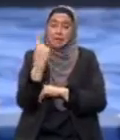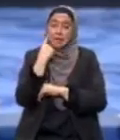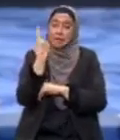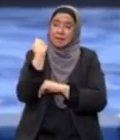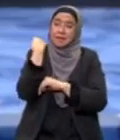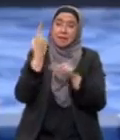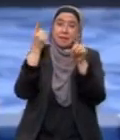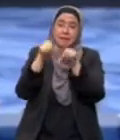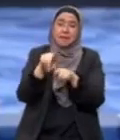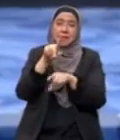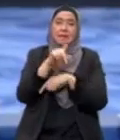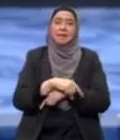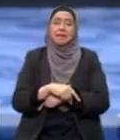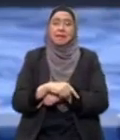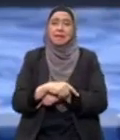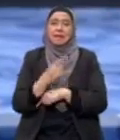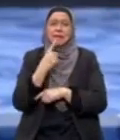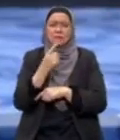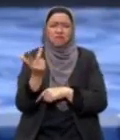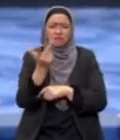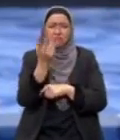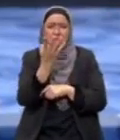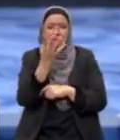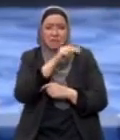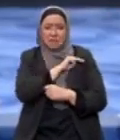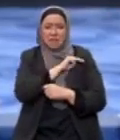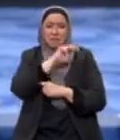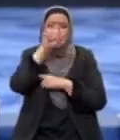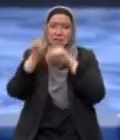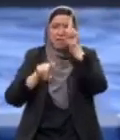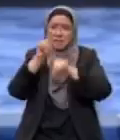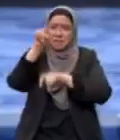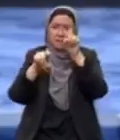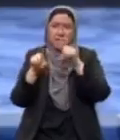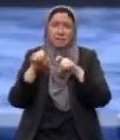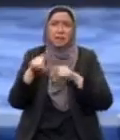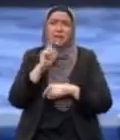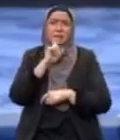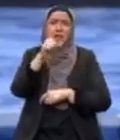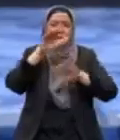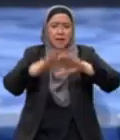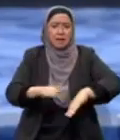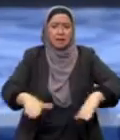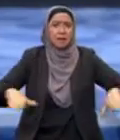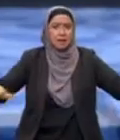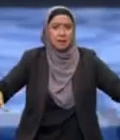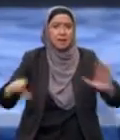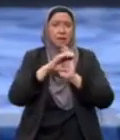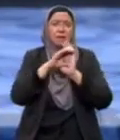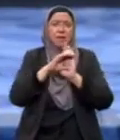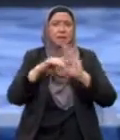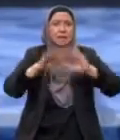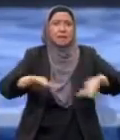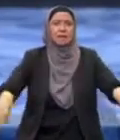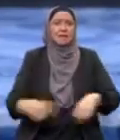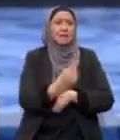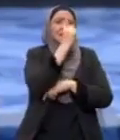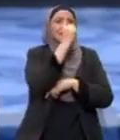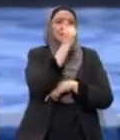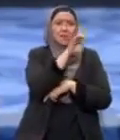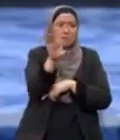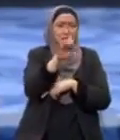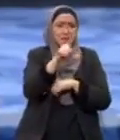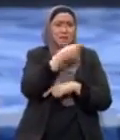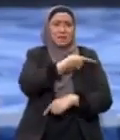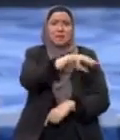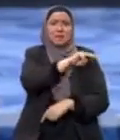bila bercakap tentang kanak -kanak sebagai contoh kanak-kanak ini bukan hanya satu Kementerian yang bertanggungjawab semua agensi bertanggungjawab tetapi nak memberitahu